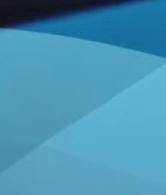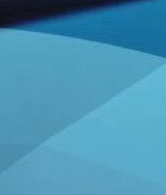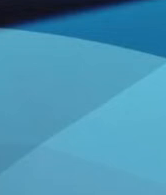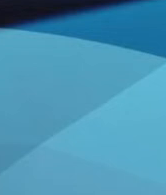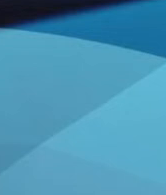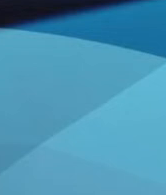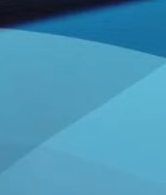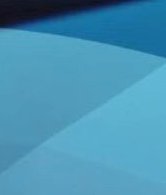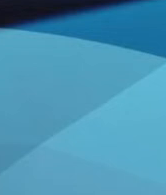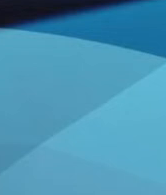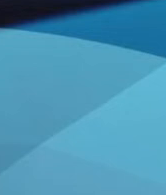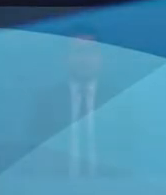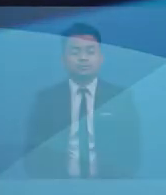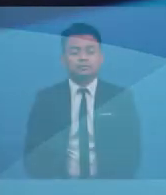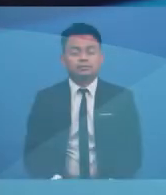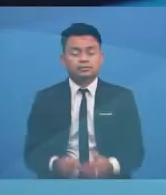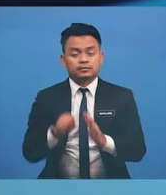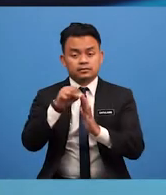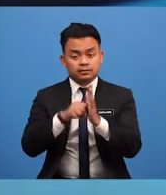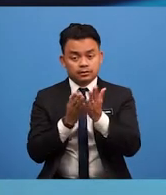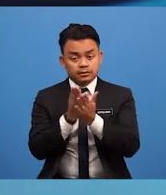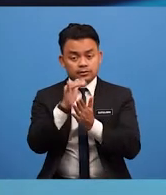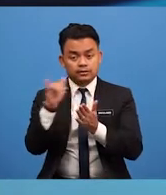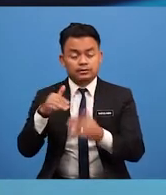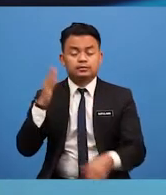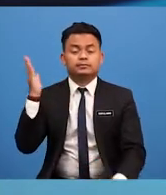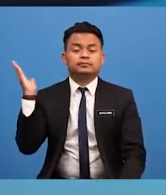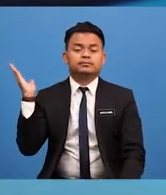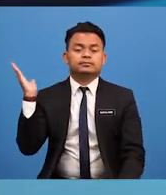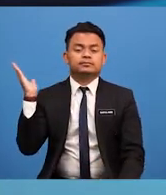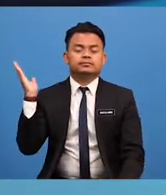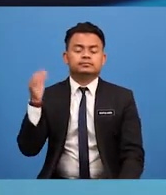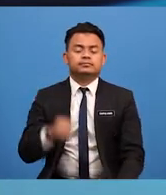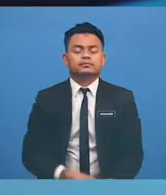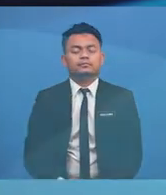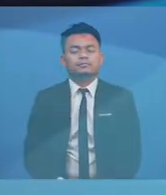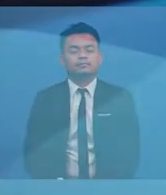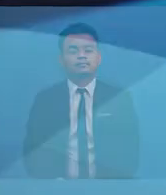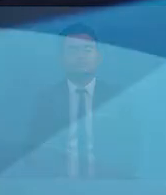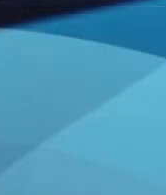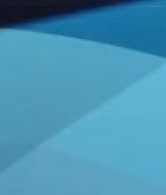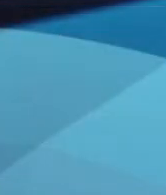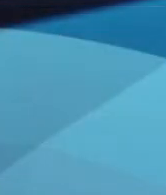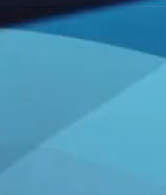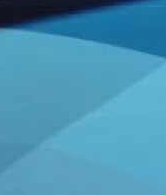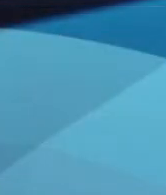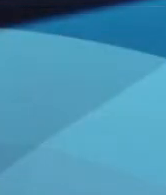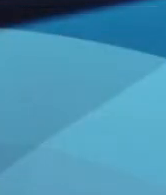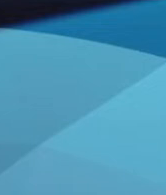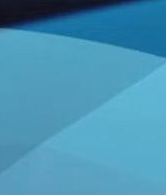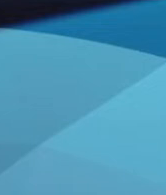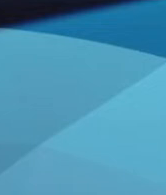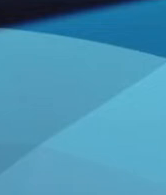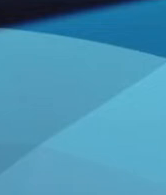Peralatan seterusnya ialah sudu besar. Sudu besar digunakan untuk menceduk